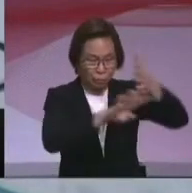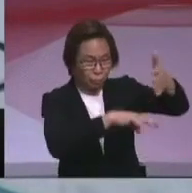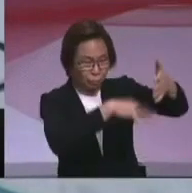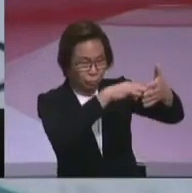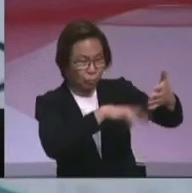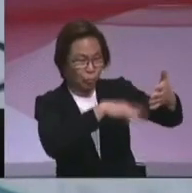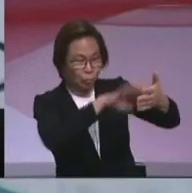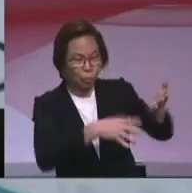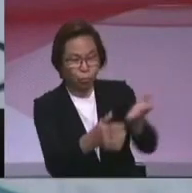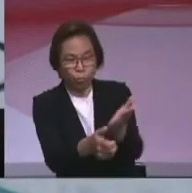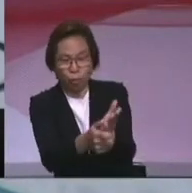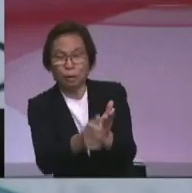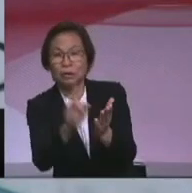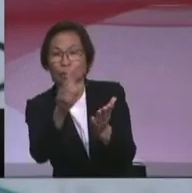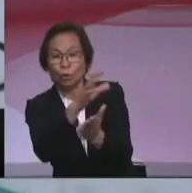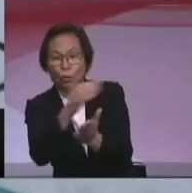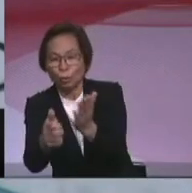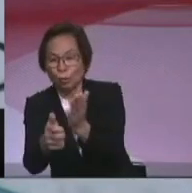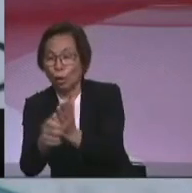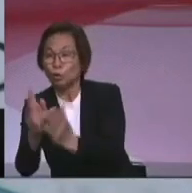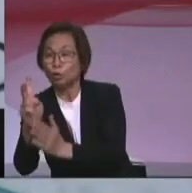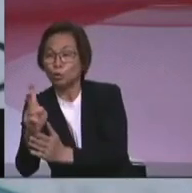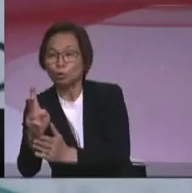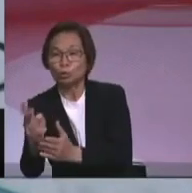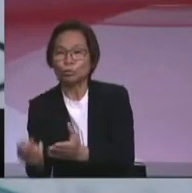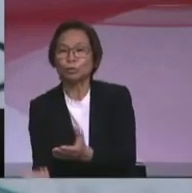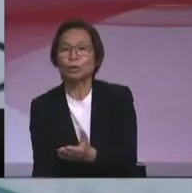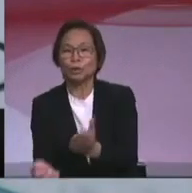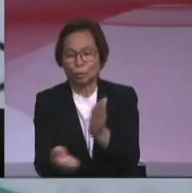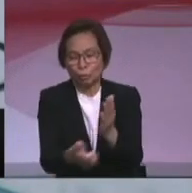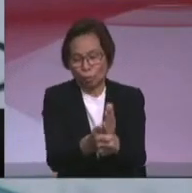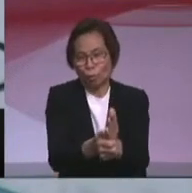seperti di lampiran 1 dan 2 yang disertakan bersama kenyataan medianya.